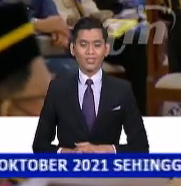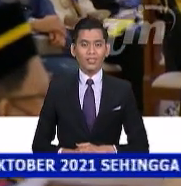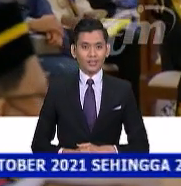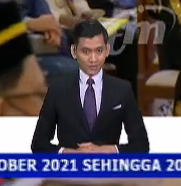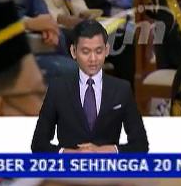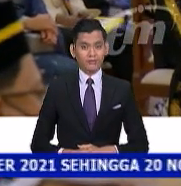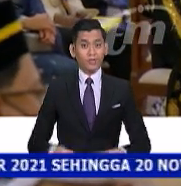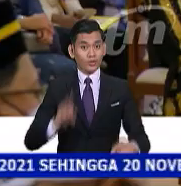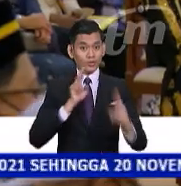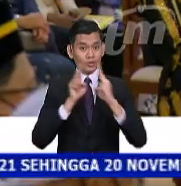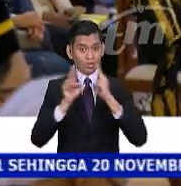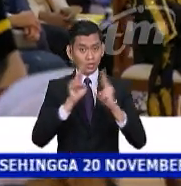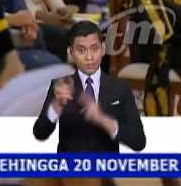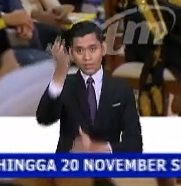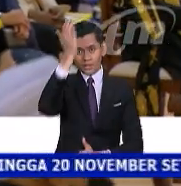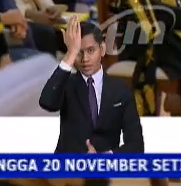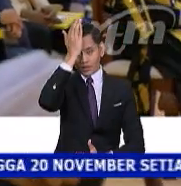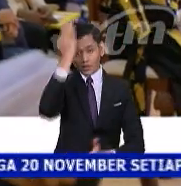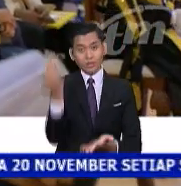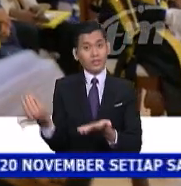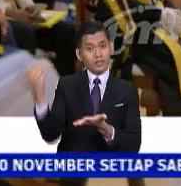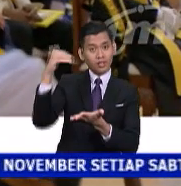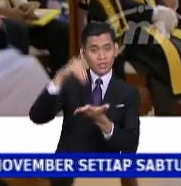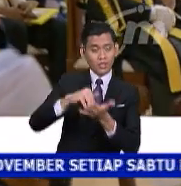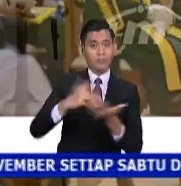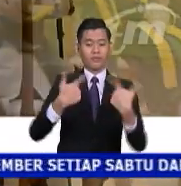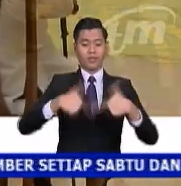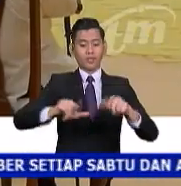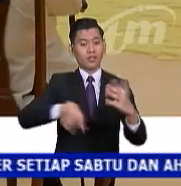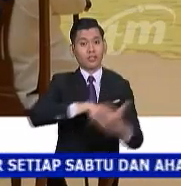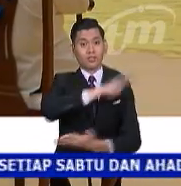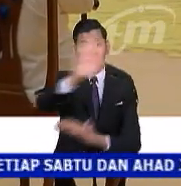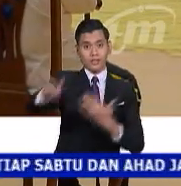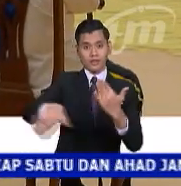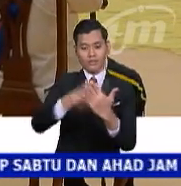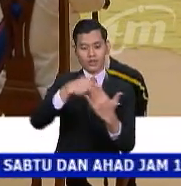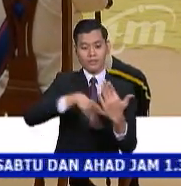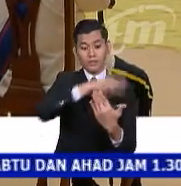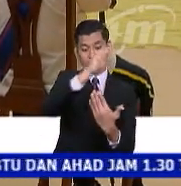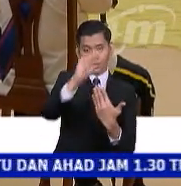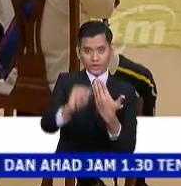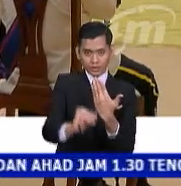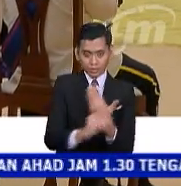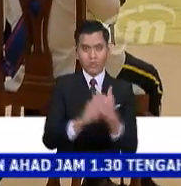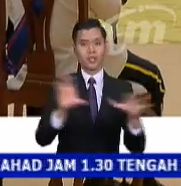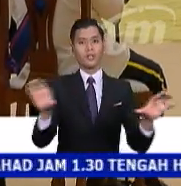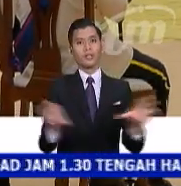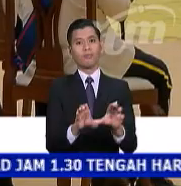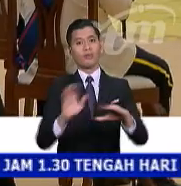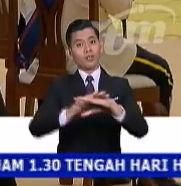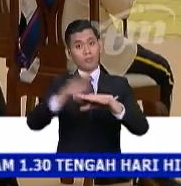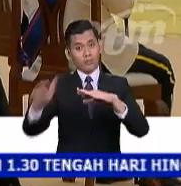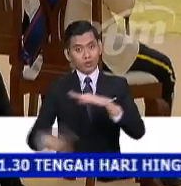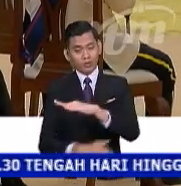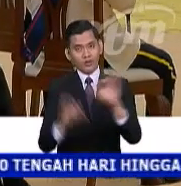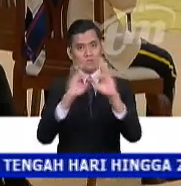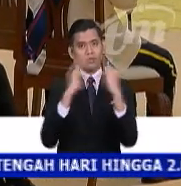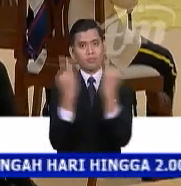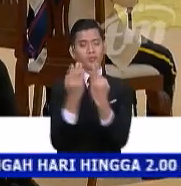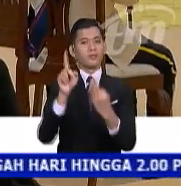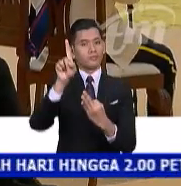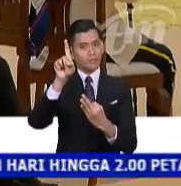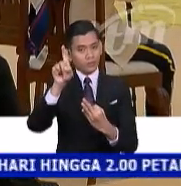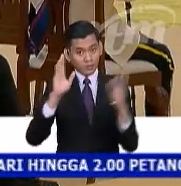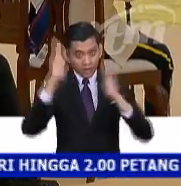Titah baginda lagi, pelaksanaan semua program di bawah dasar keluarga Malaysia hendaklah diteliti, diperhalusi dan ditambah